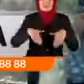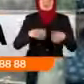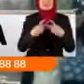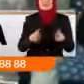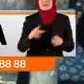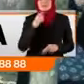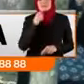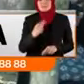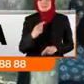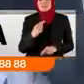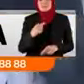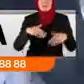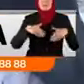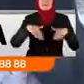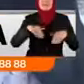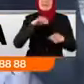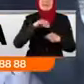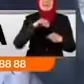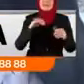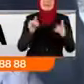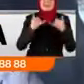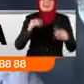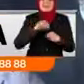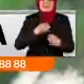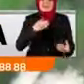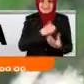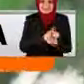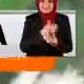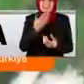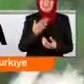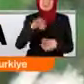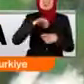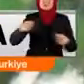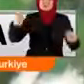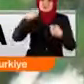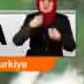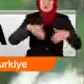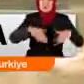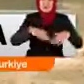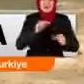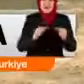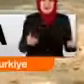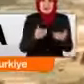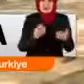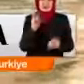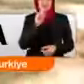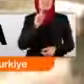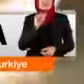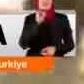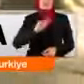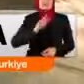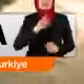teknik için giriş serbest ama mangal semaver veya piknik tüp ateşi yakmak 31 Ağustos a kadar yasak atlı